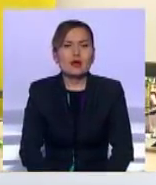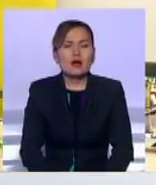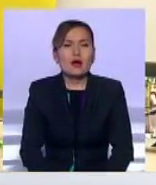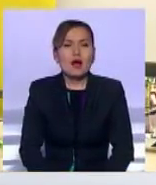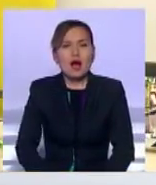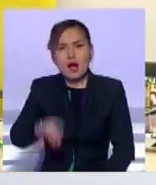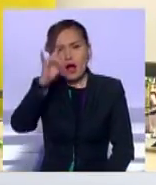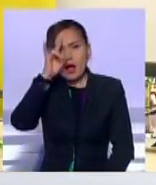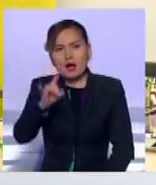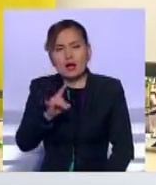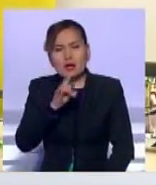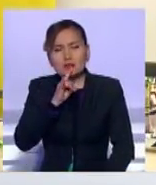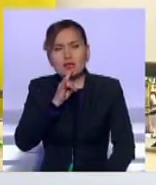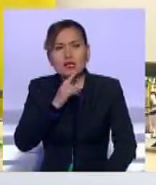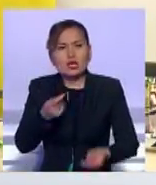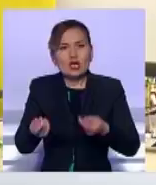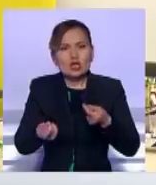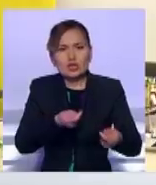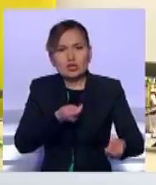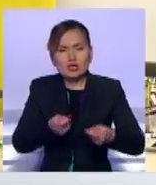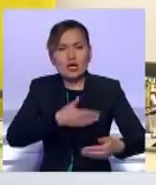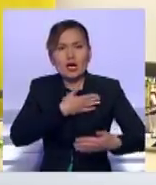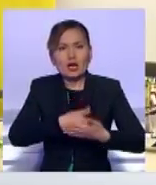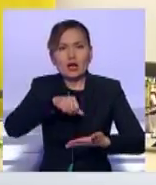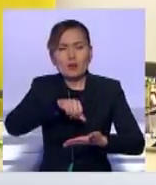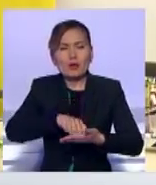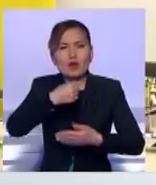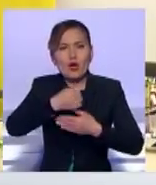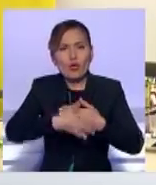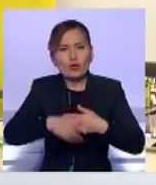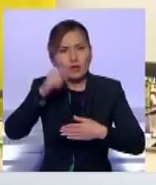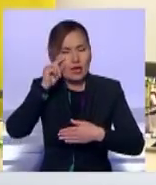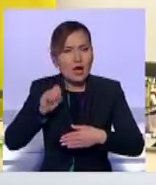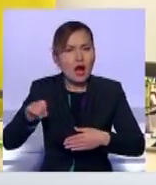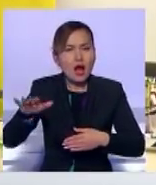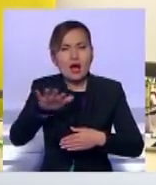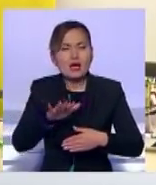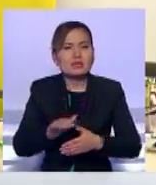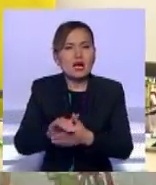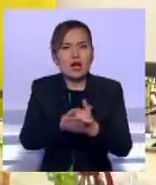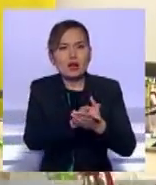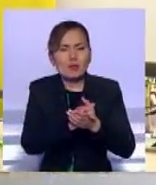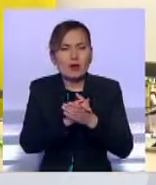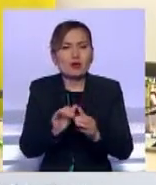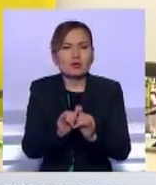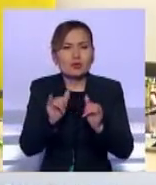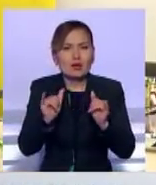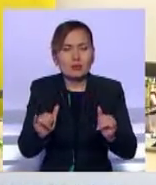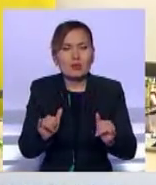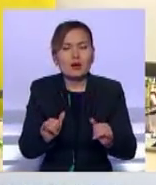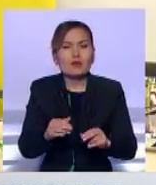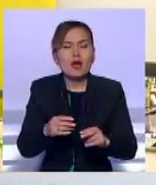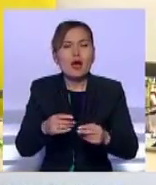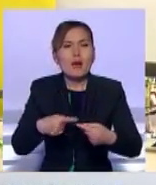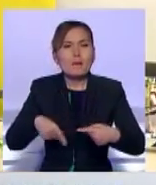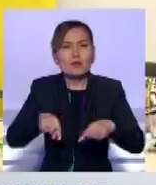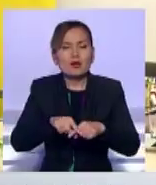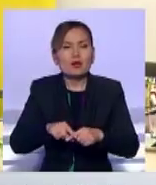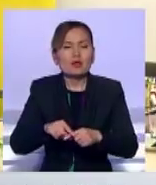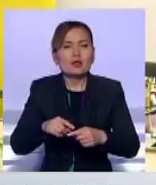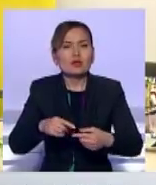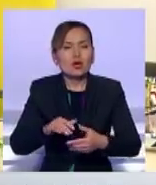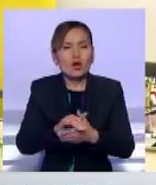Соңғайлардың ішінде Қазақстан жетекшілігінің арқасында Орталық Азия аймағының ынтымақтастығы артты. Елдеріңіз Біріккен ұлттар ұйымы қауіпсіздік кеңесінің мүшесі.